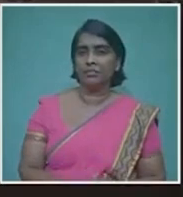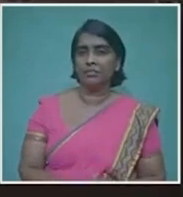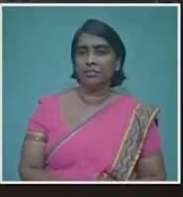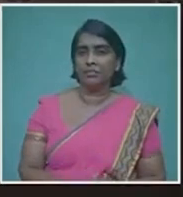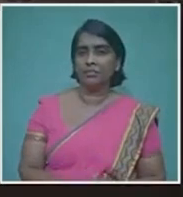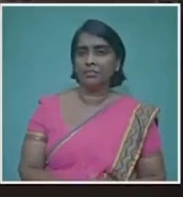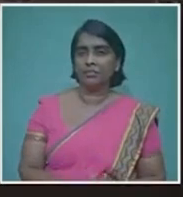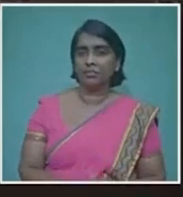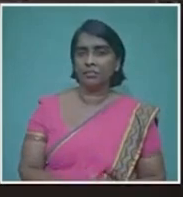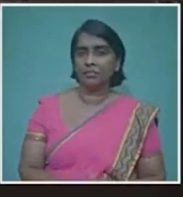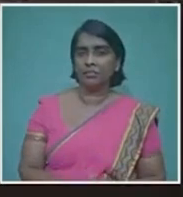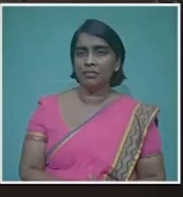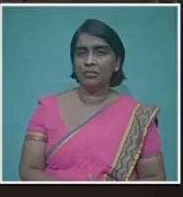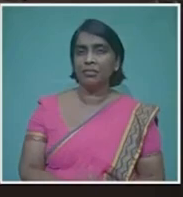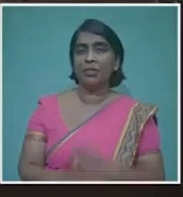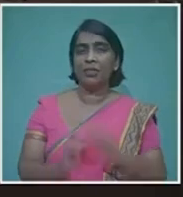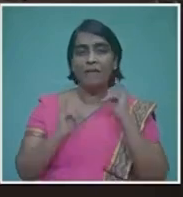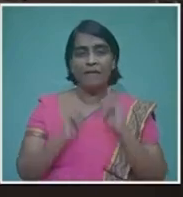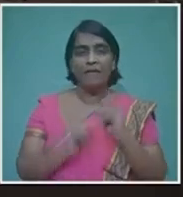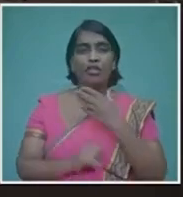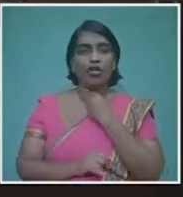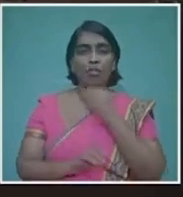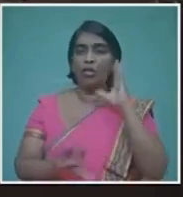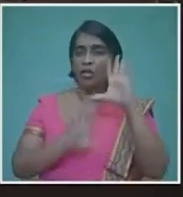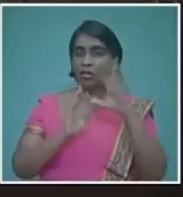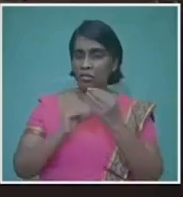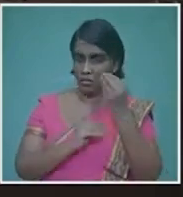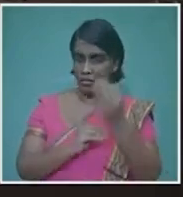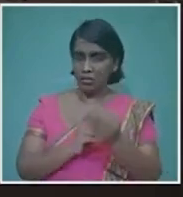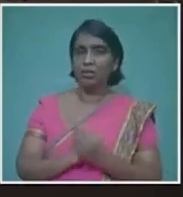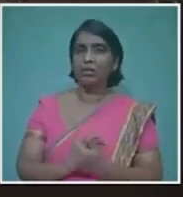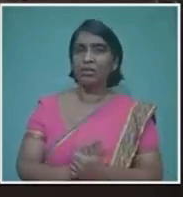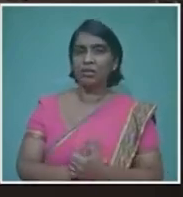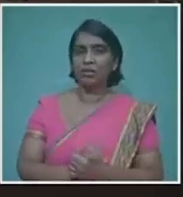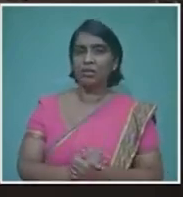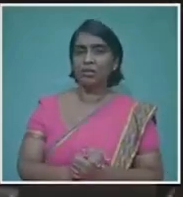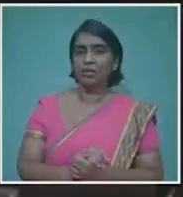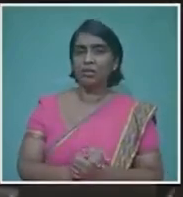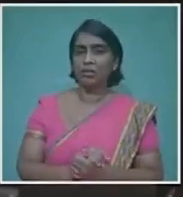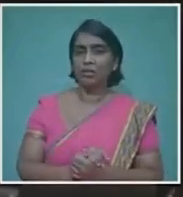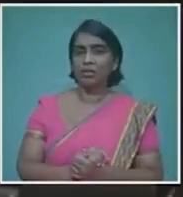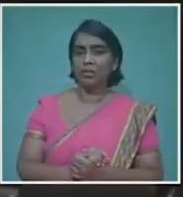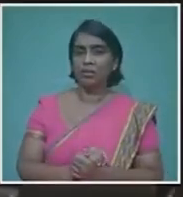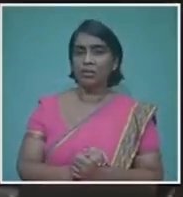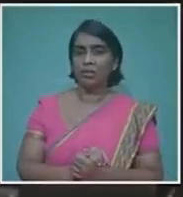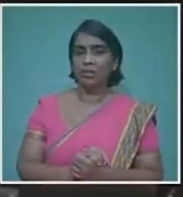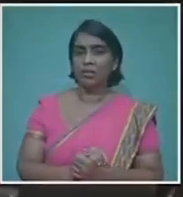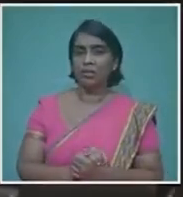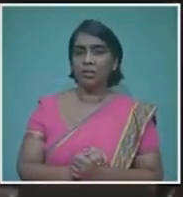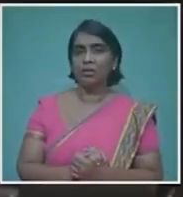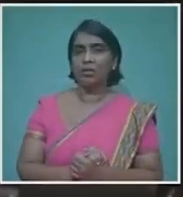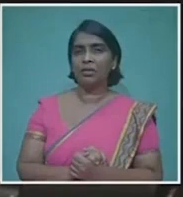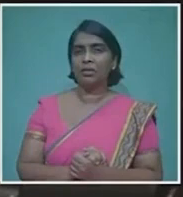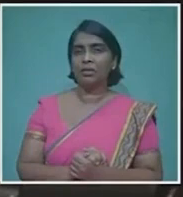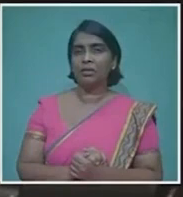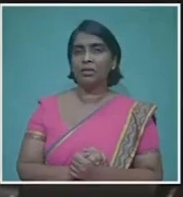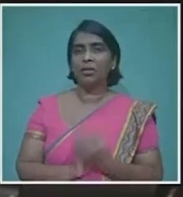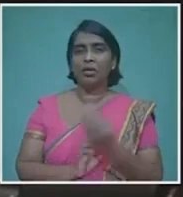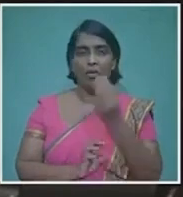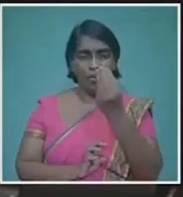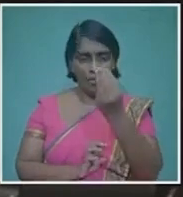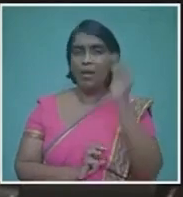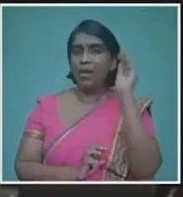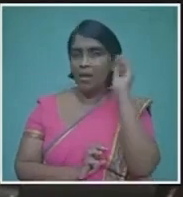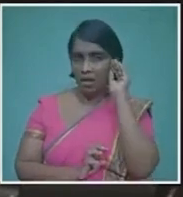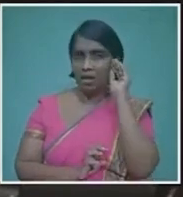හරි කියන්න බතුමා. මාට වැරදි බොරු තොරතුරු දීලා තියෙන්නේ. කරුණා නෑ අහන්න. This is hearsay. ඔයත් නිකන් අමාරු වැටෙනවා.